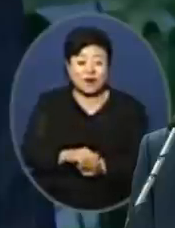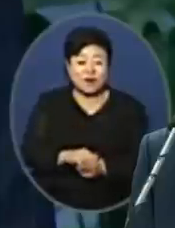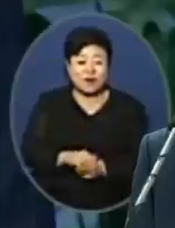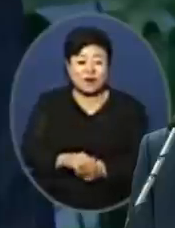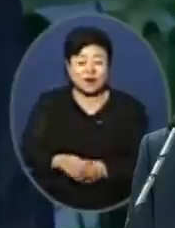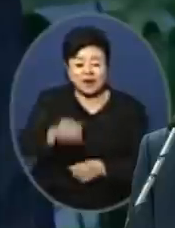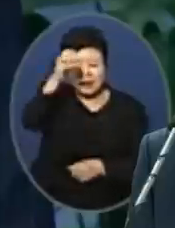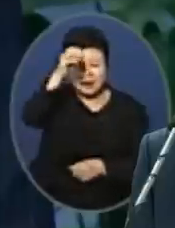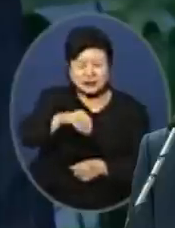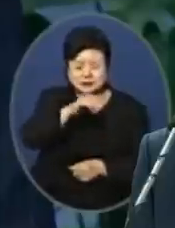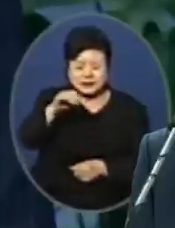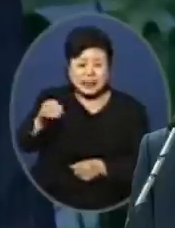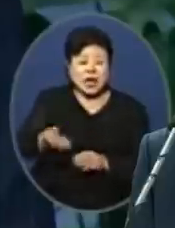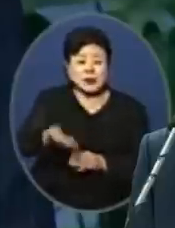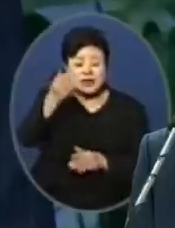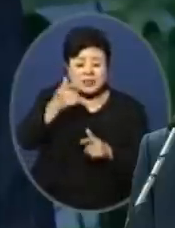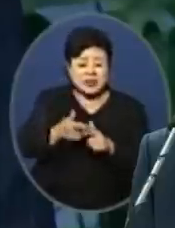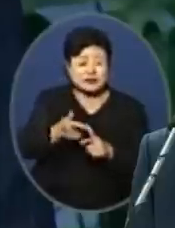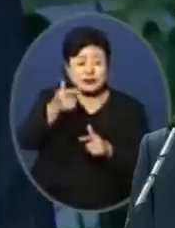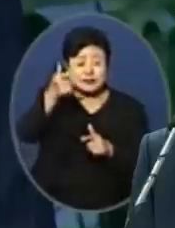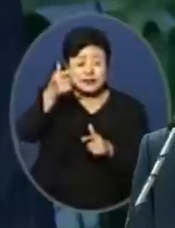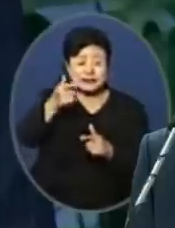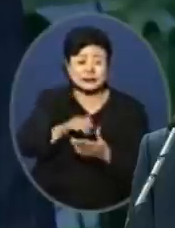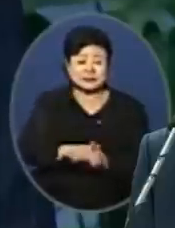갈보리 십자가 위에서 예수님이